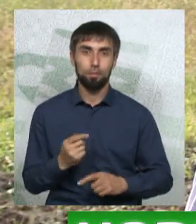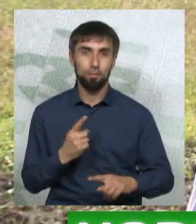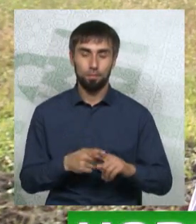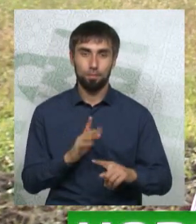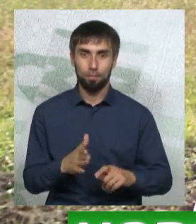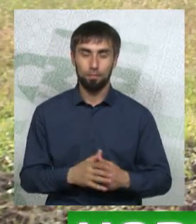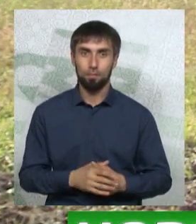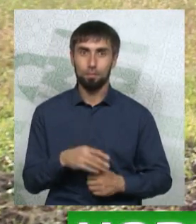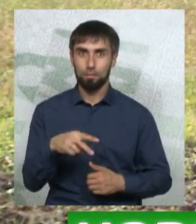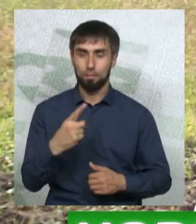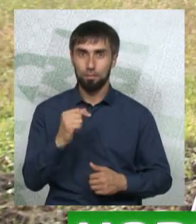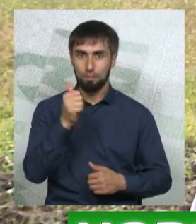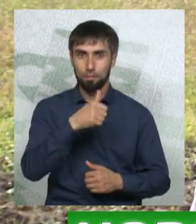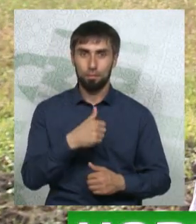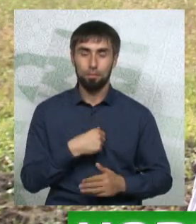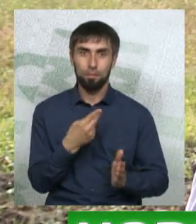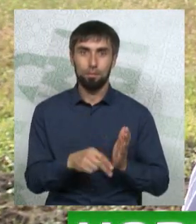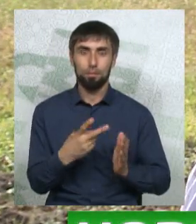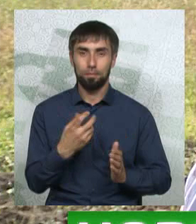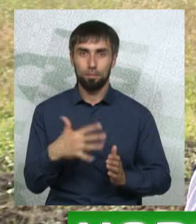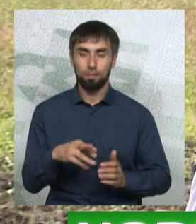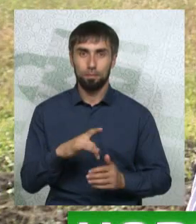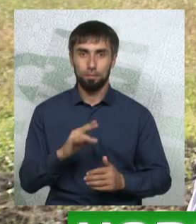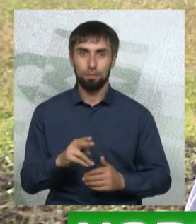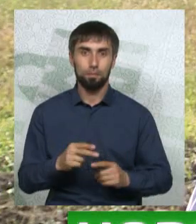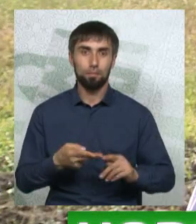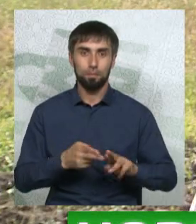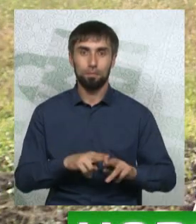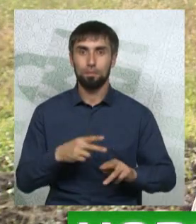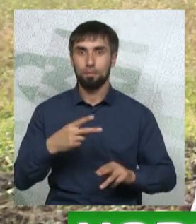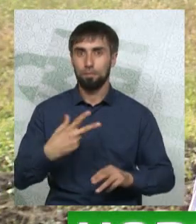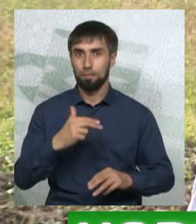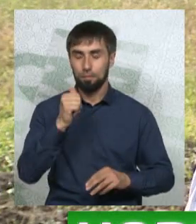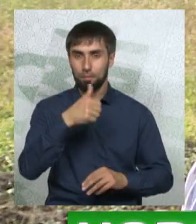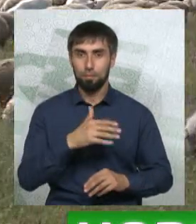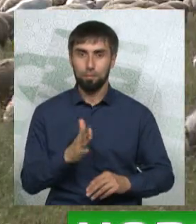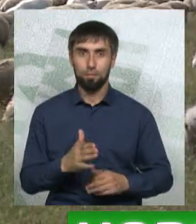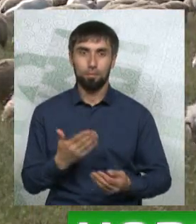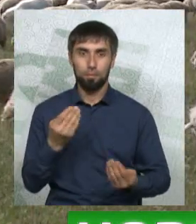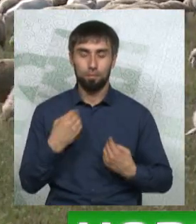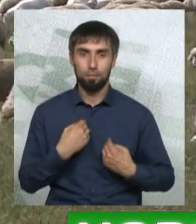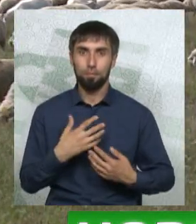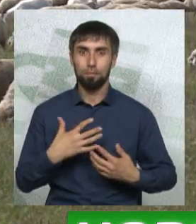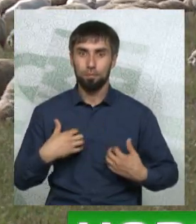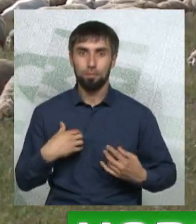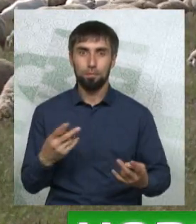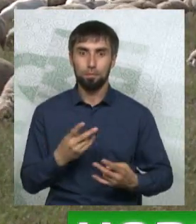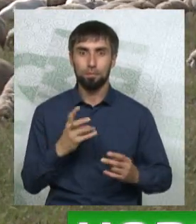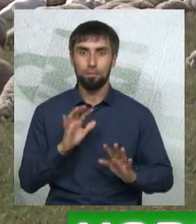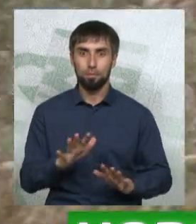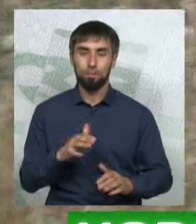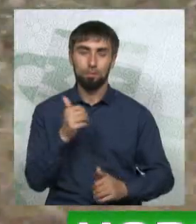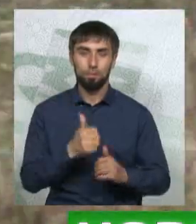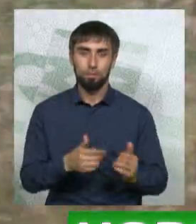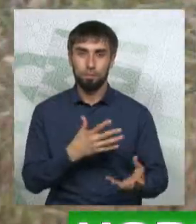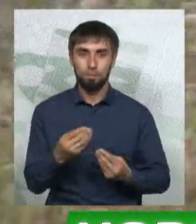в 2021 году мы 250 закупили ярок. Это следующее, это в 2023 году будет давать. Животных нужно не только